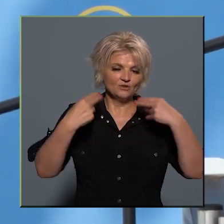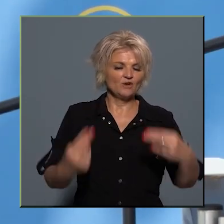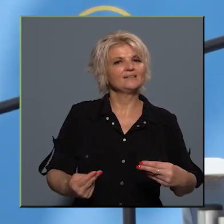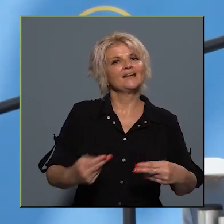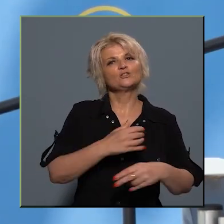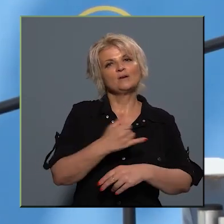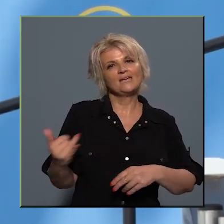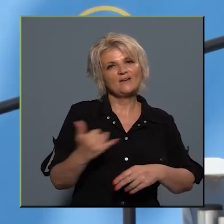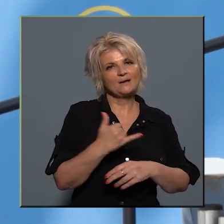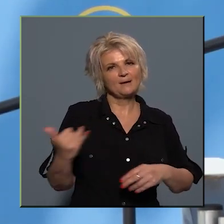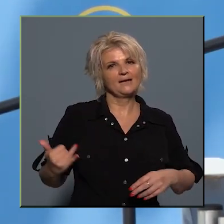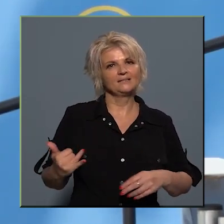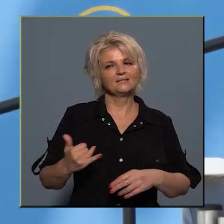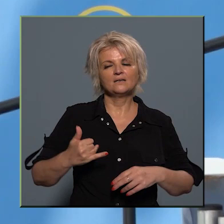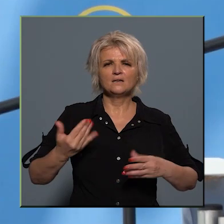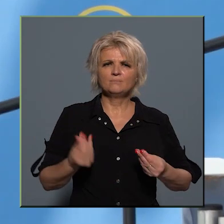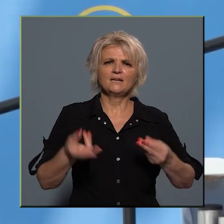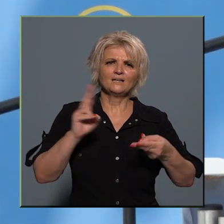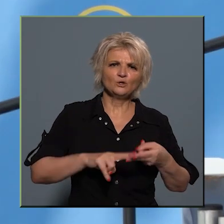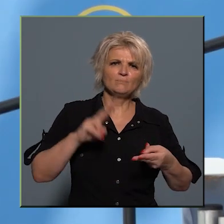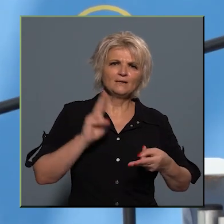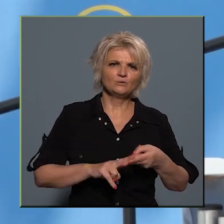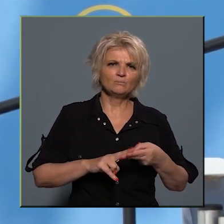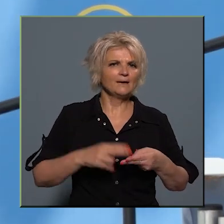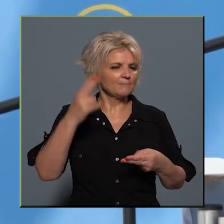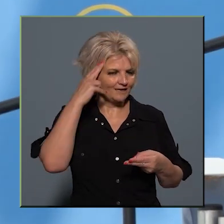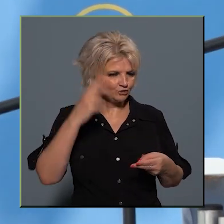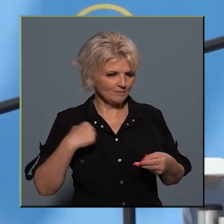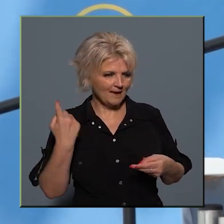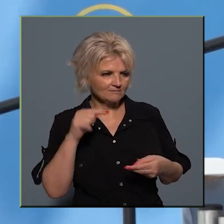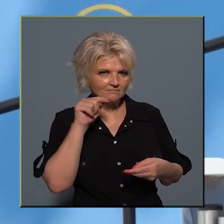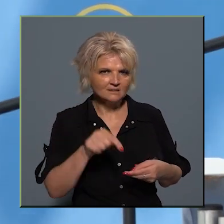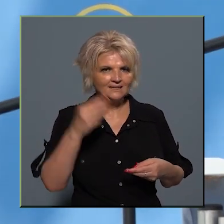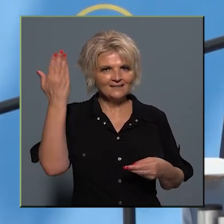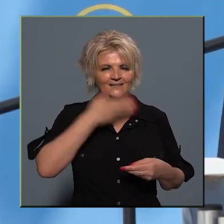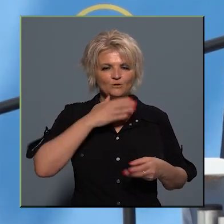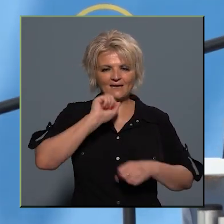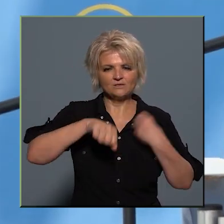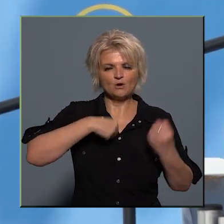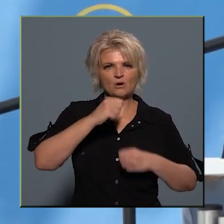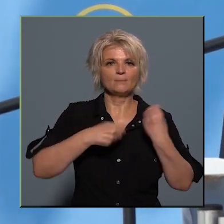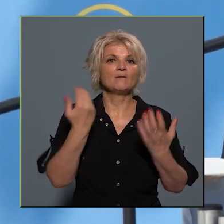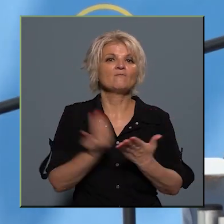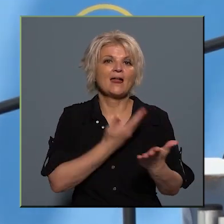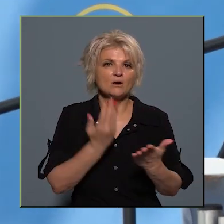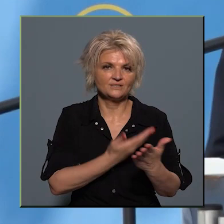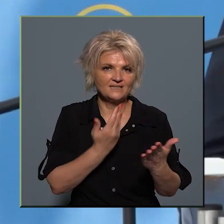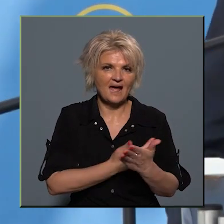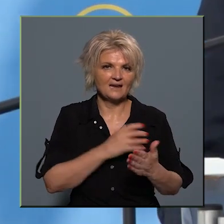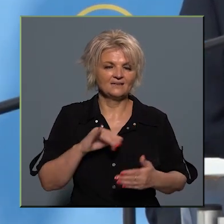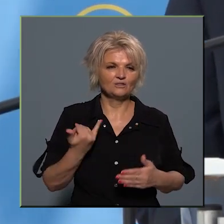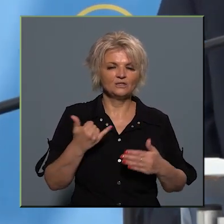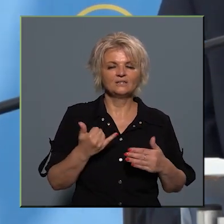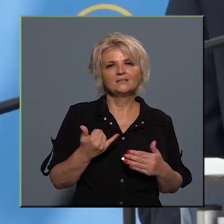elkövetkezendő években minél többen ismerkedhetünk meg a hidrogén gyakorlati felhasználásával, és minél